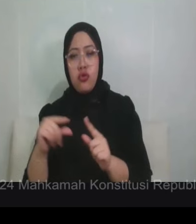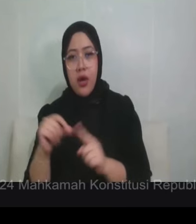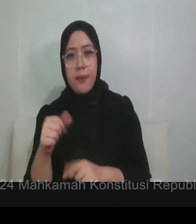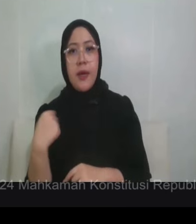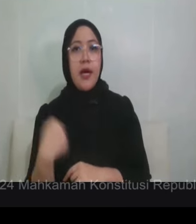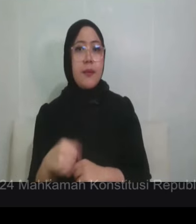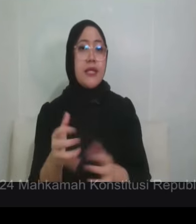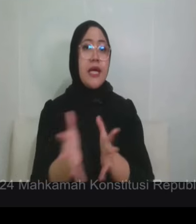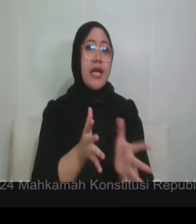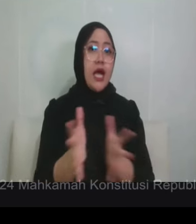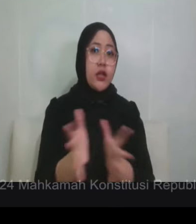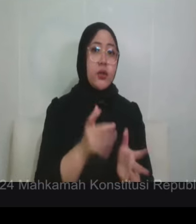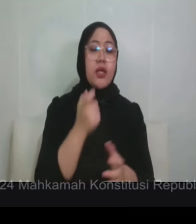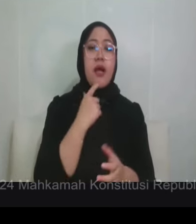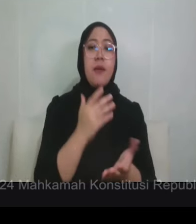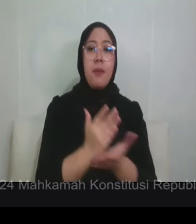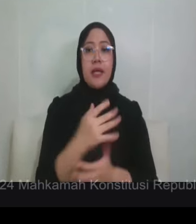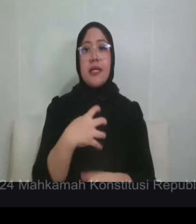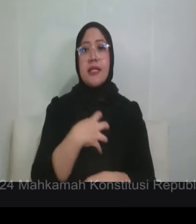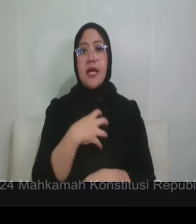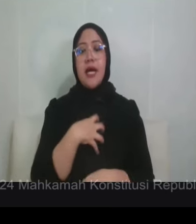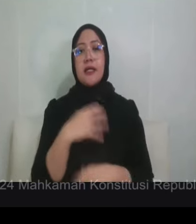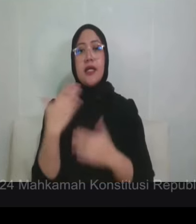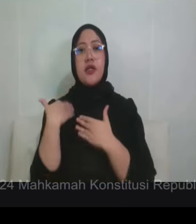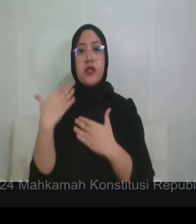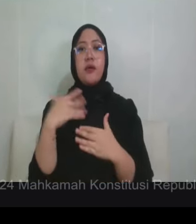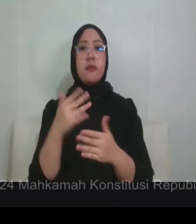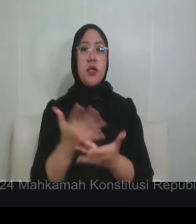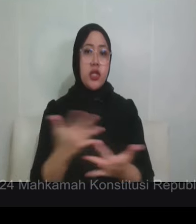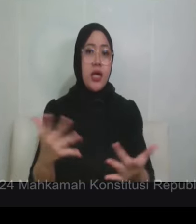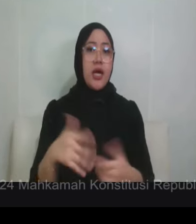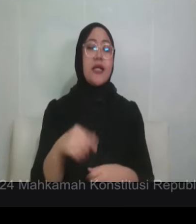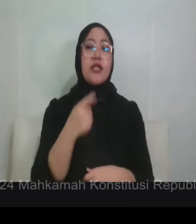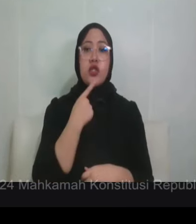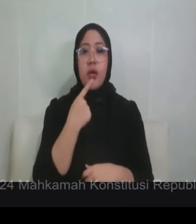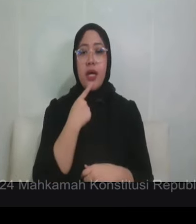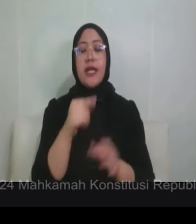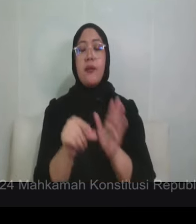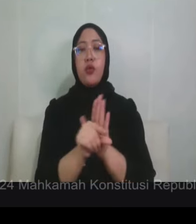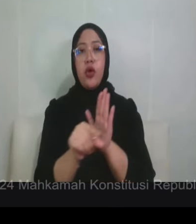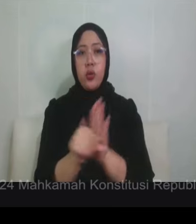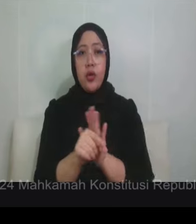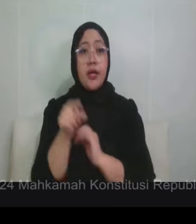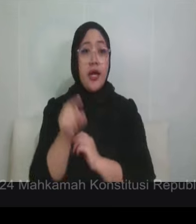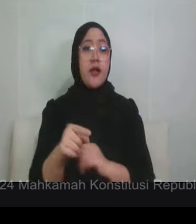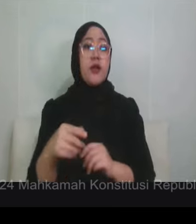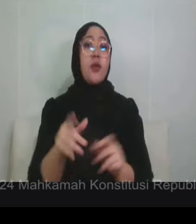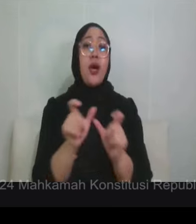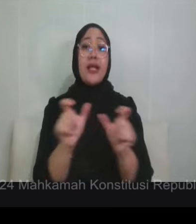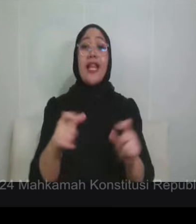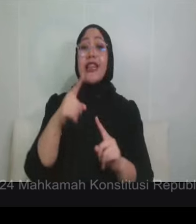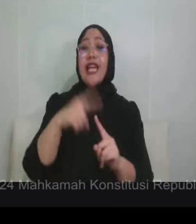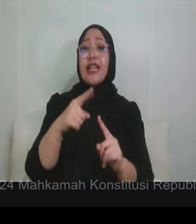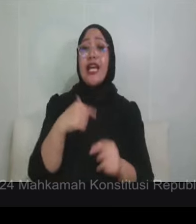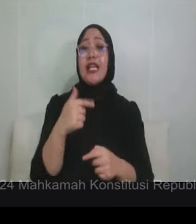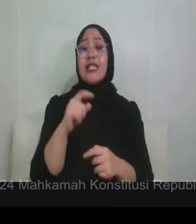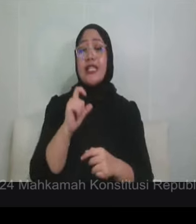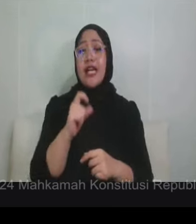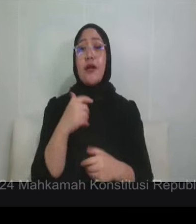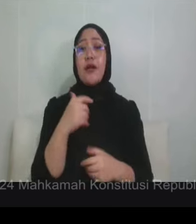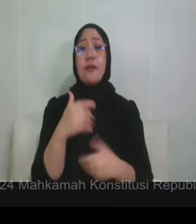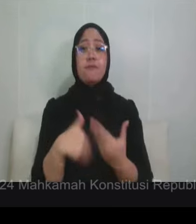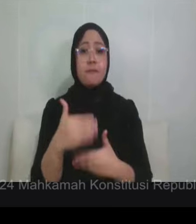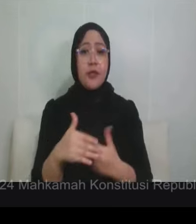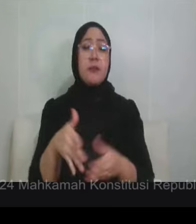dan kewajiban warga negara kecuali dalam undang-undang Oleh karena itu frase tata cara pemeriksaan bukti permulaan tindak pidana di bidang perpajakan dalam pasal